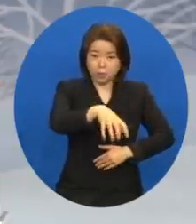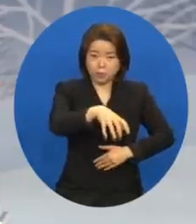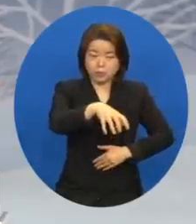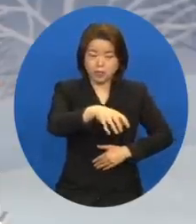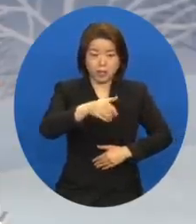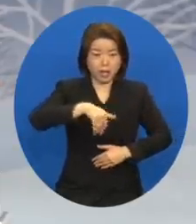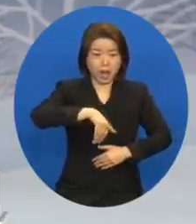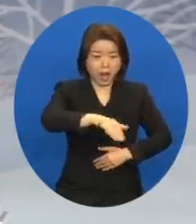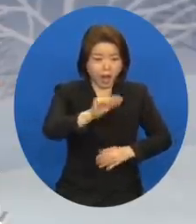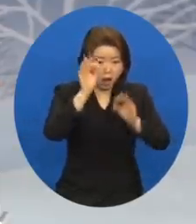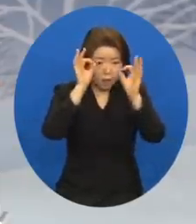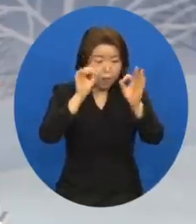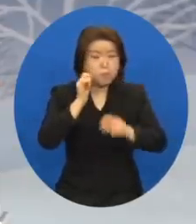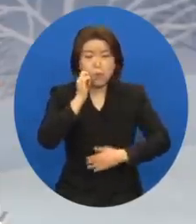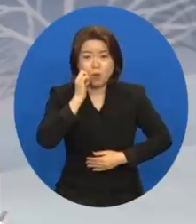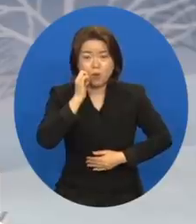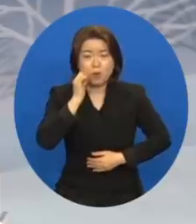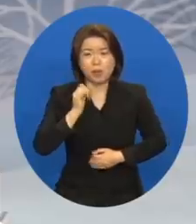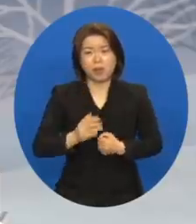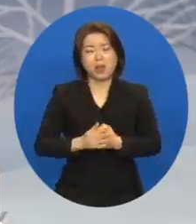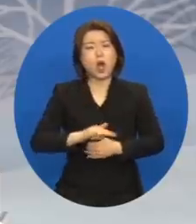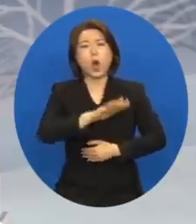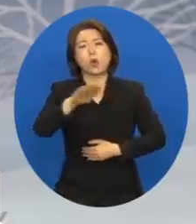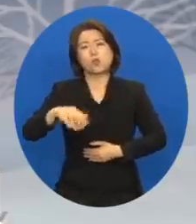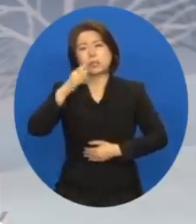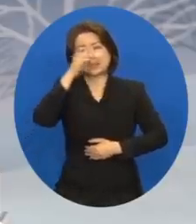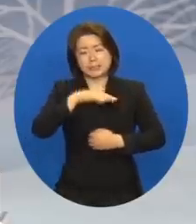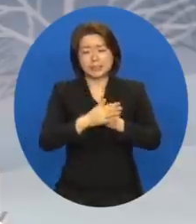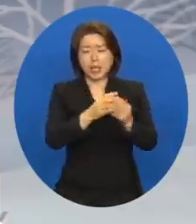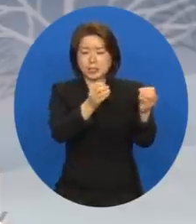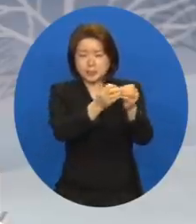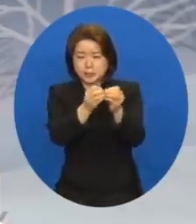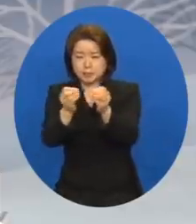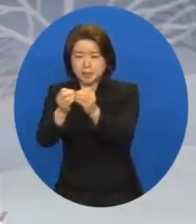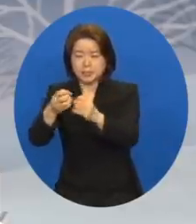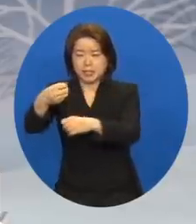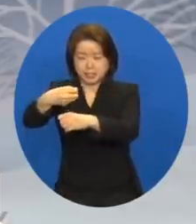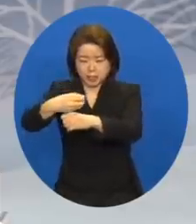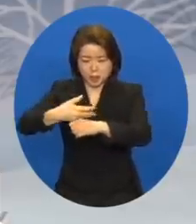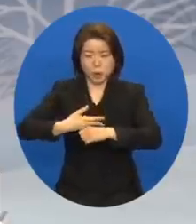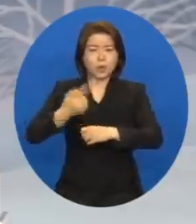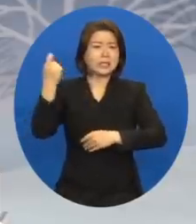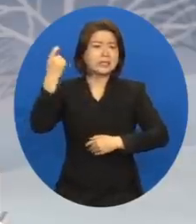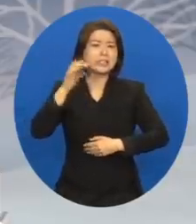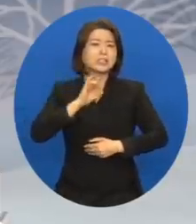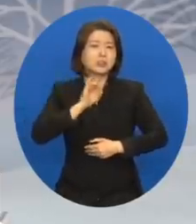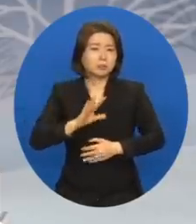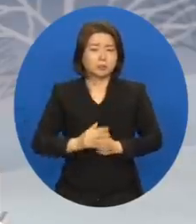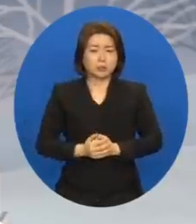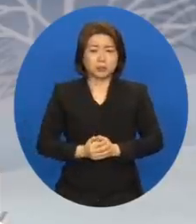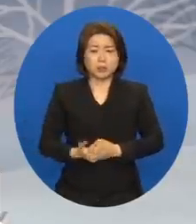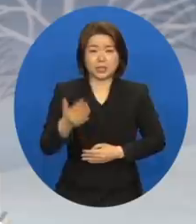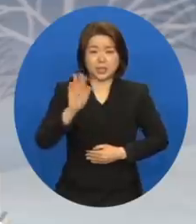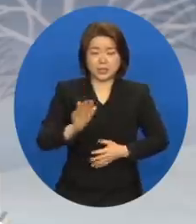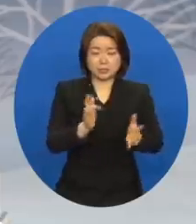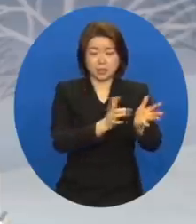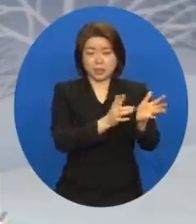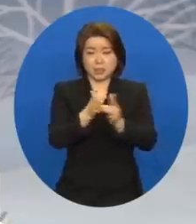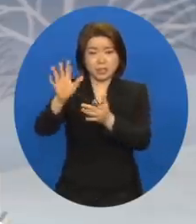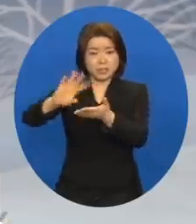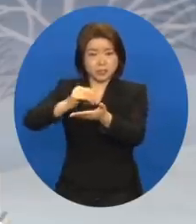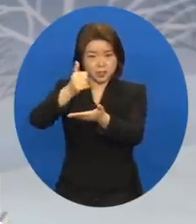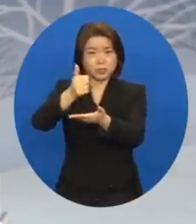가볼 수가 없습니다. 우리는 그저 그 메시지를 전해 들은 거죠. 그러나 예수